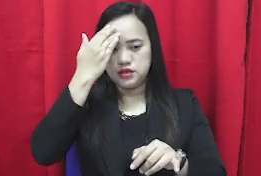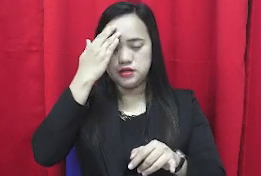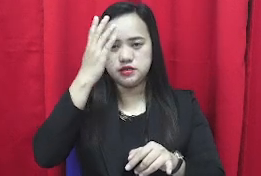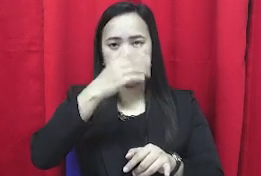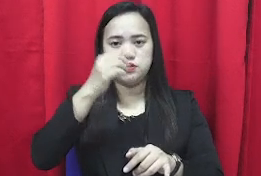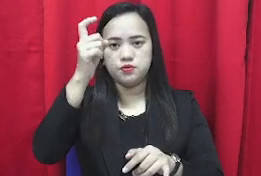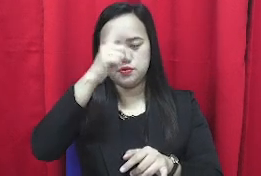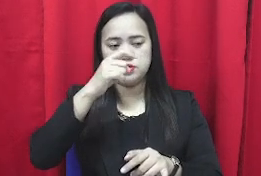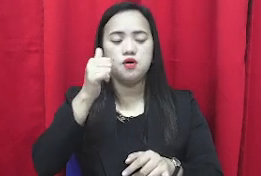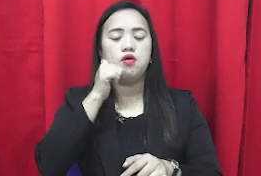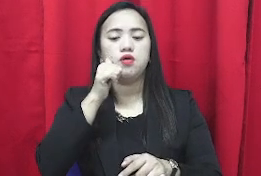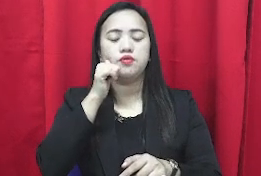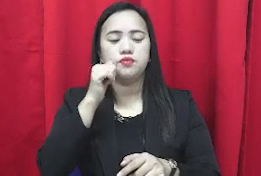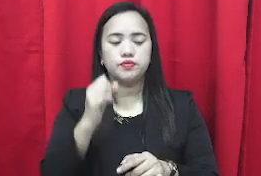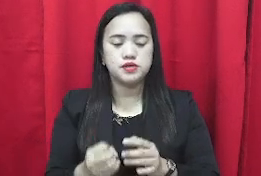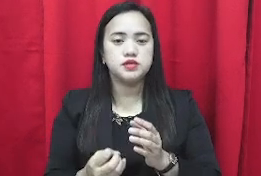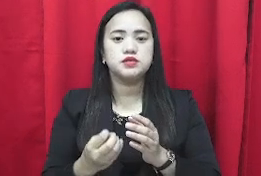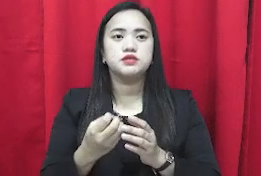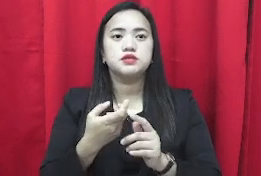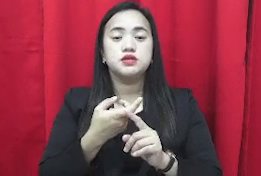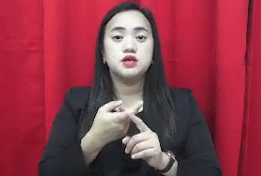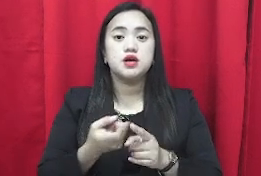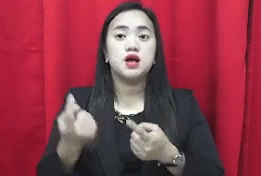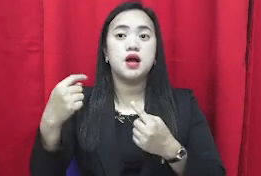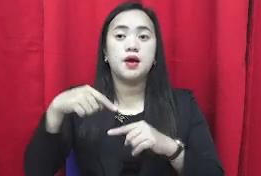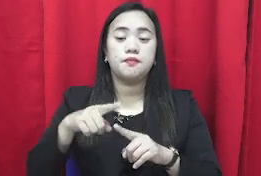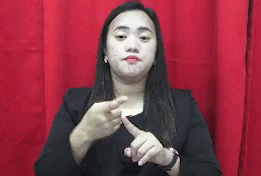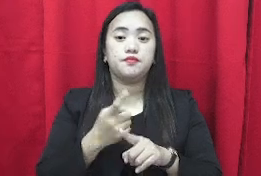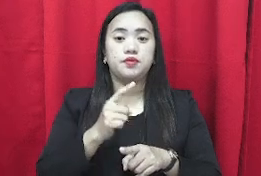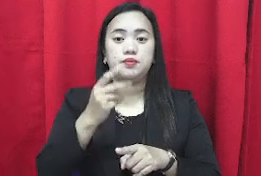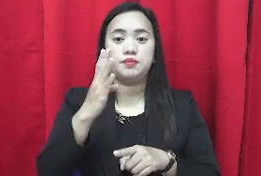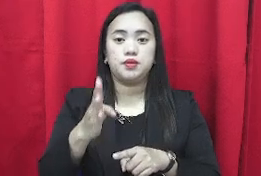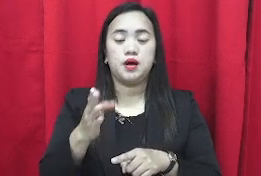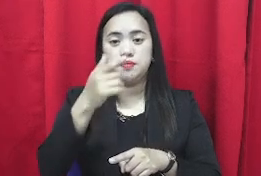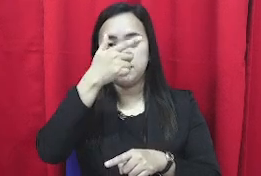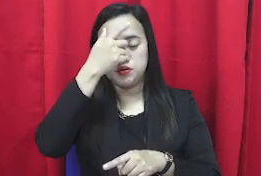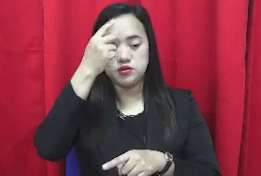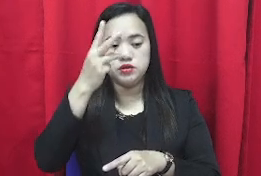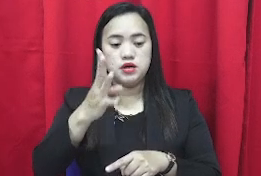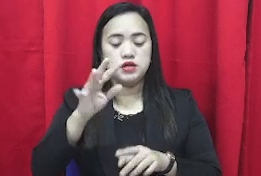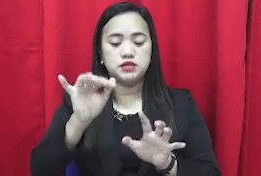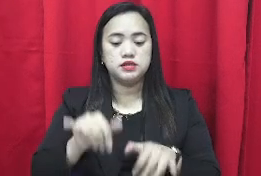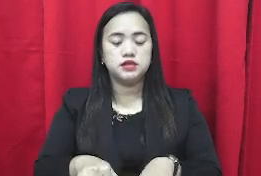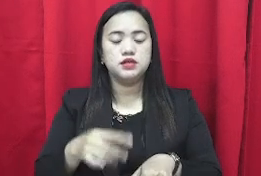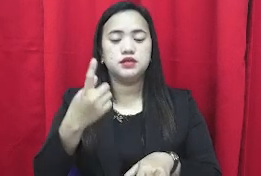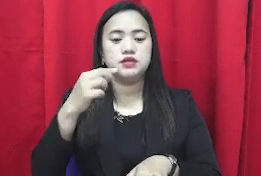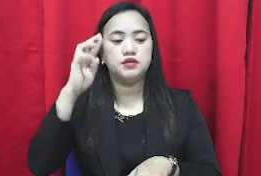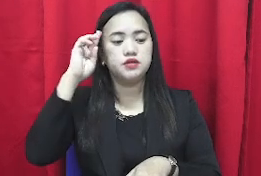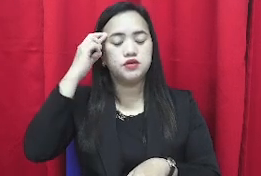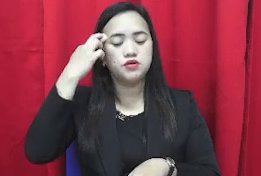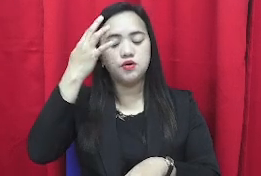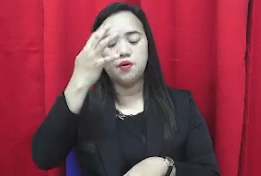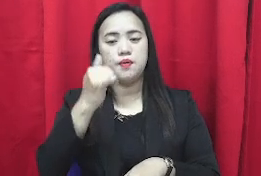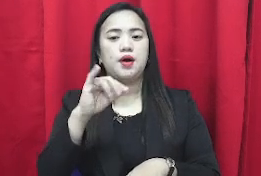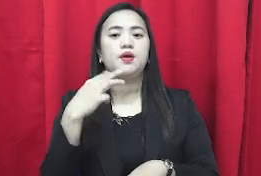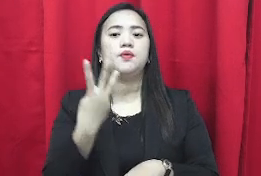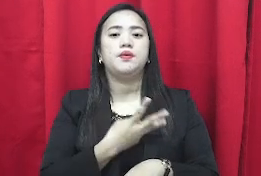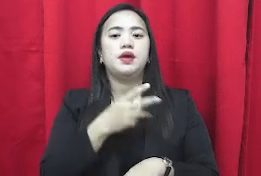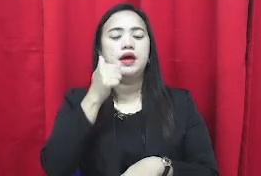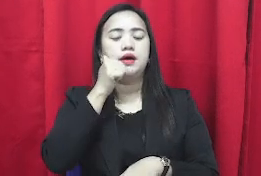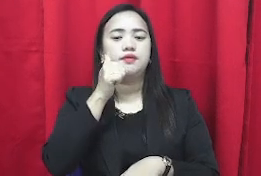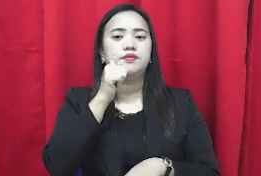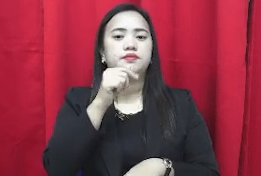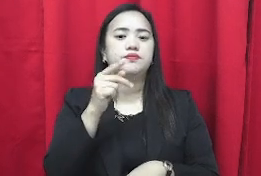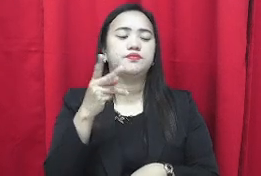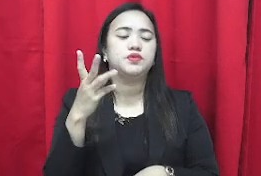wisdom should always come from God Bakit He is still the reasons why he is still the reason bakit natin sinasabing may pamilya ako